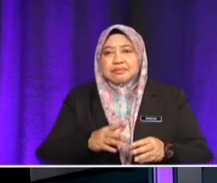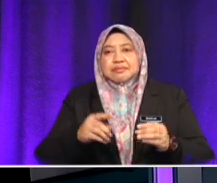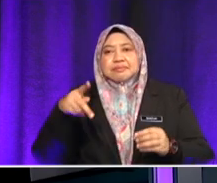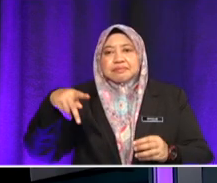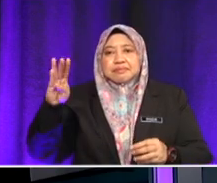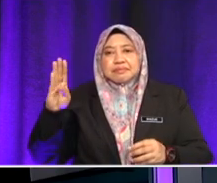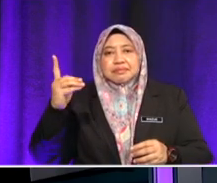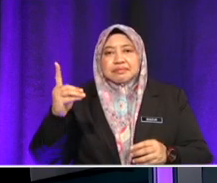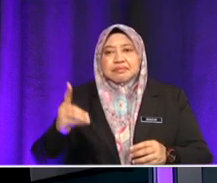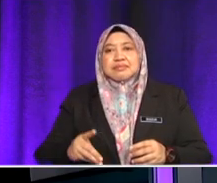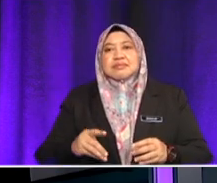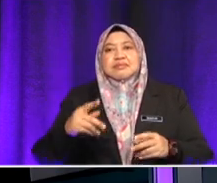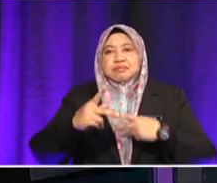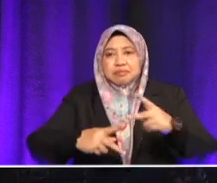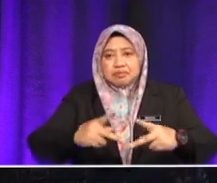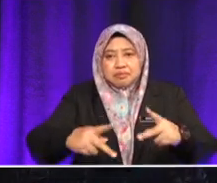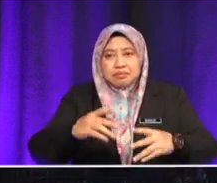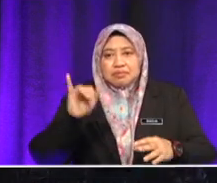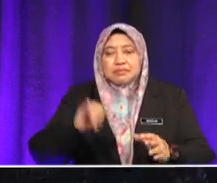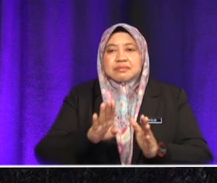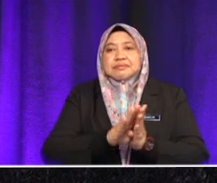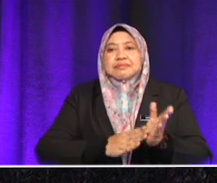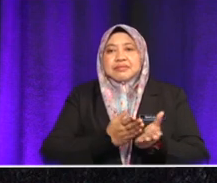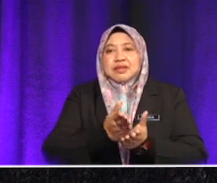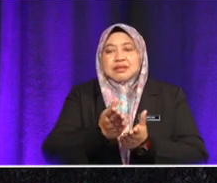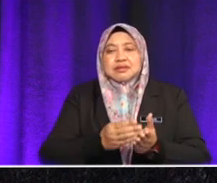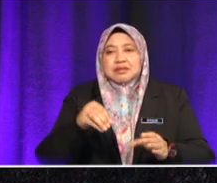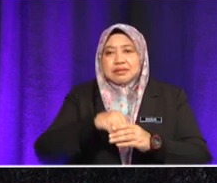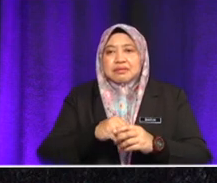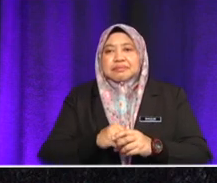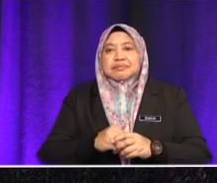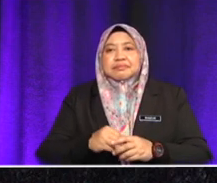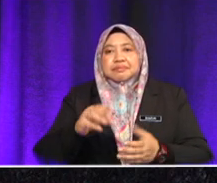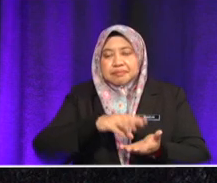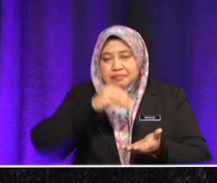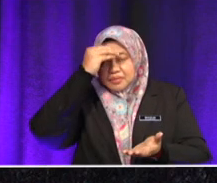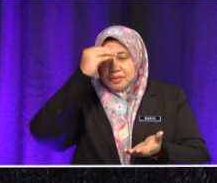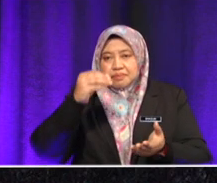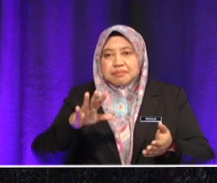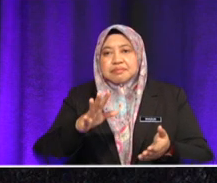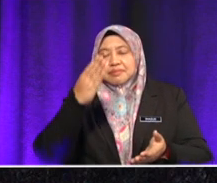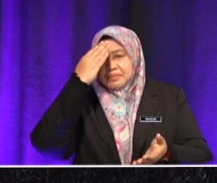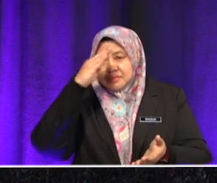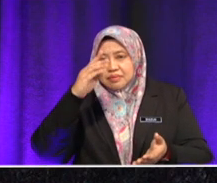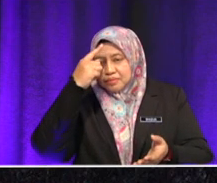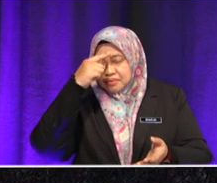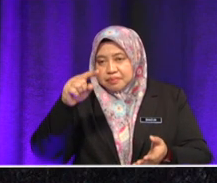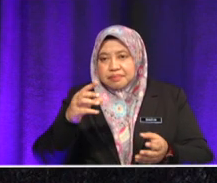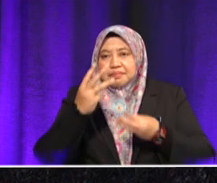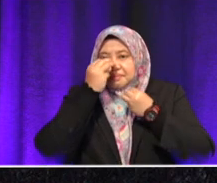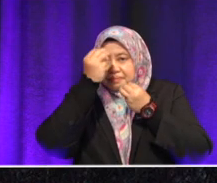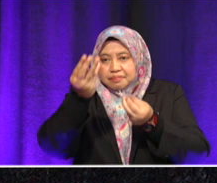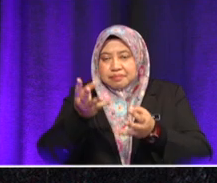sebenarnya proses yang berterusan dalam sisi pembelajaran bagi mendapatkan maklumat tentang perkembangan